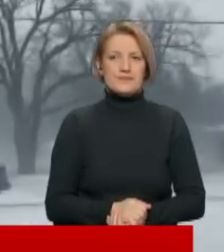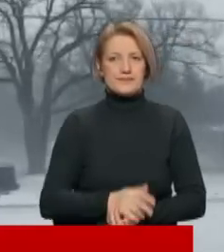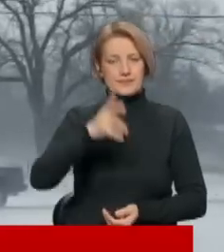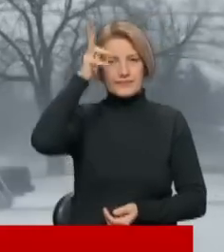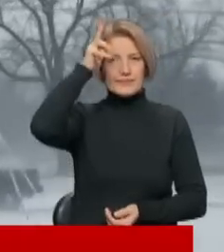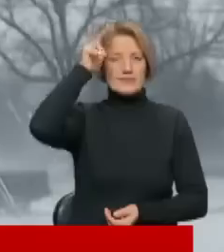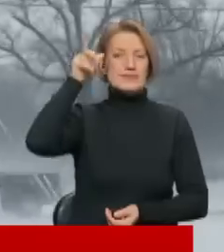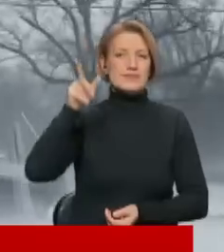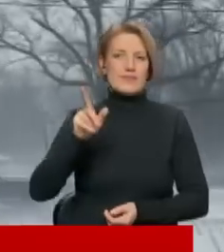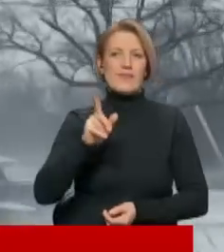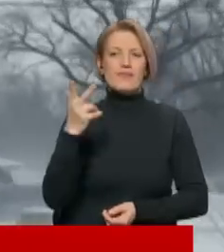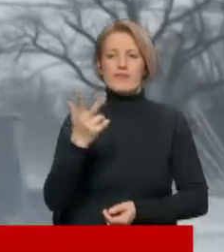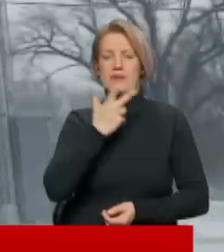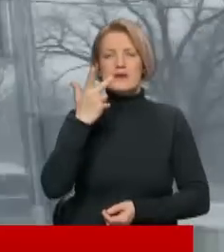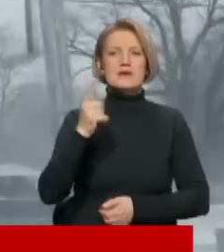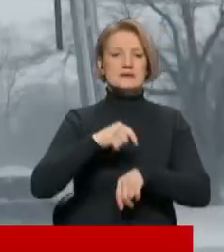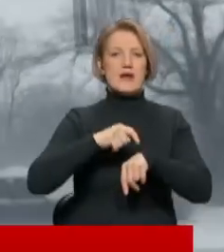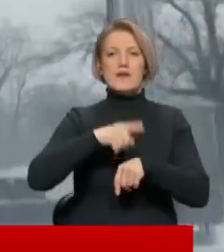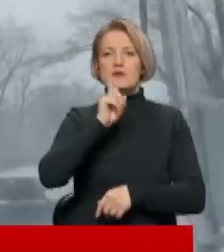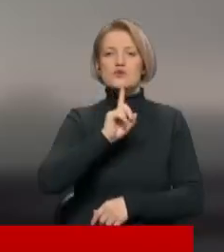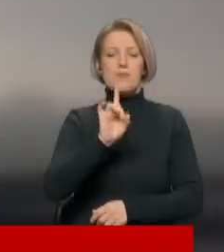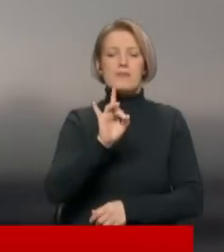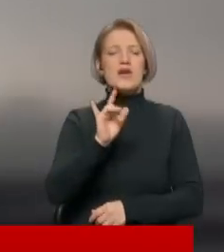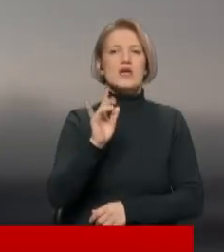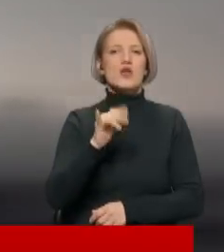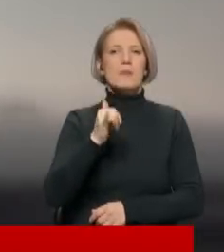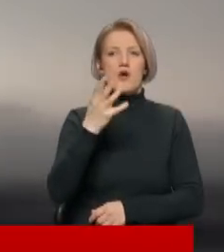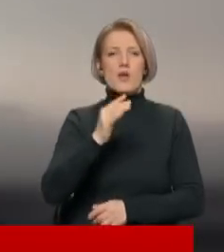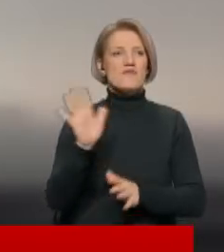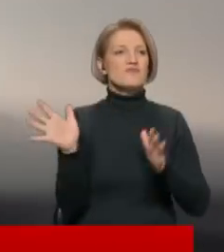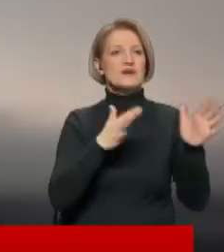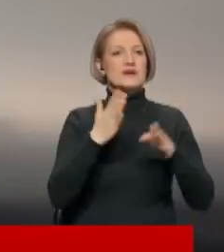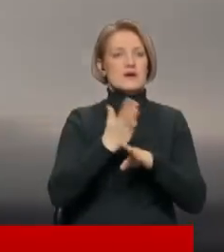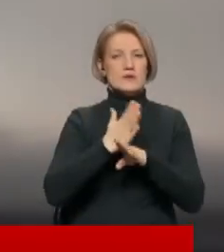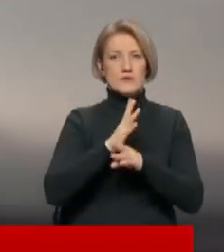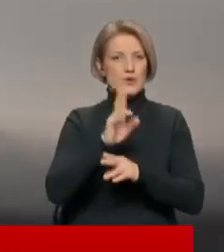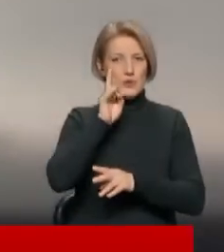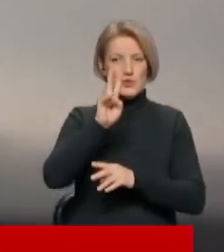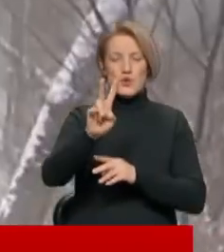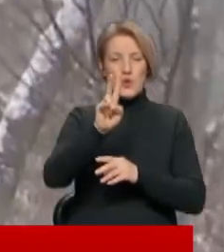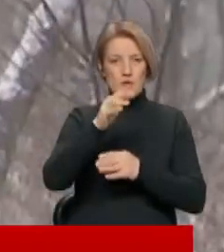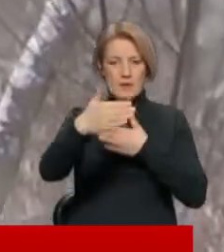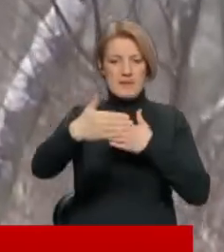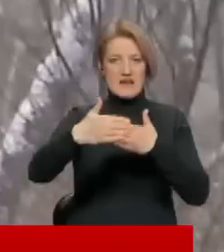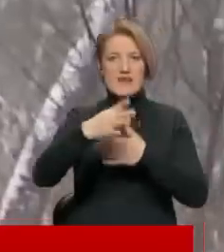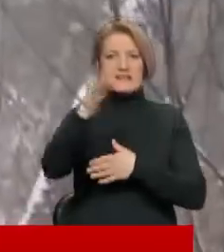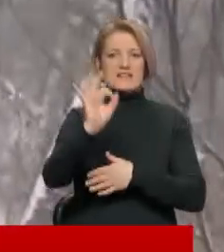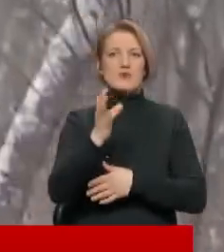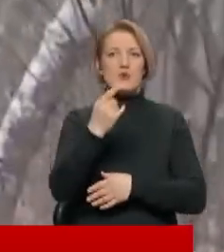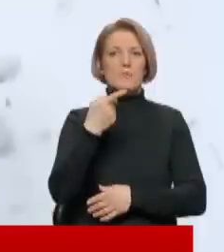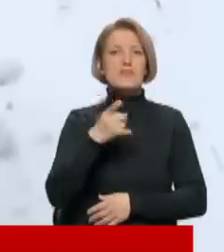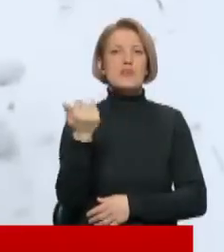Amerika Birleşik Devletleri'nde Hızı saatte 115 km'yi bulan kar fırtınası nedeniyle görüş mesafesi sıfıra düştü binlerce kişi